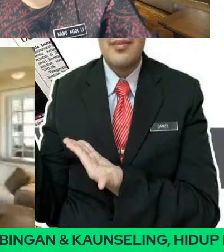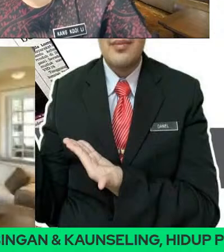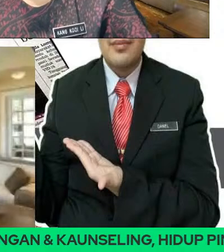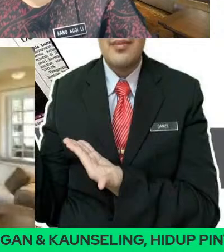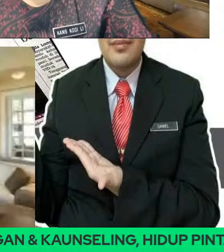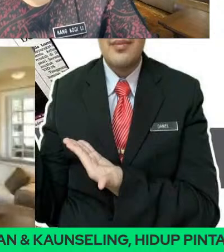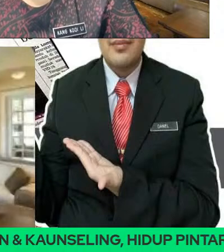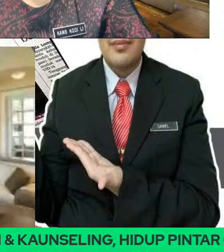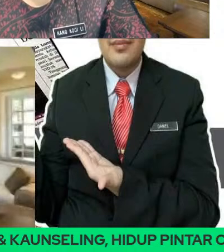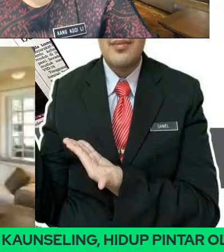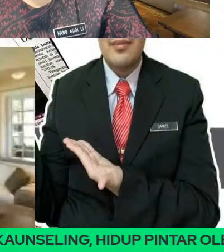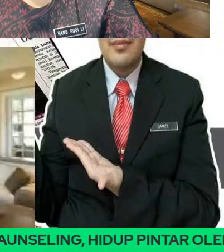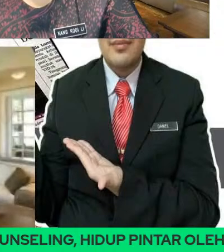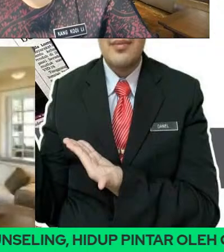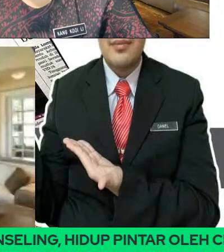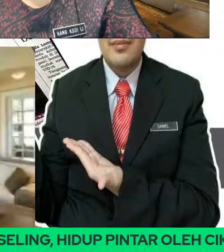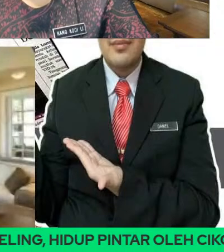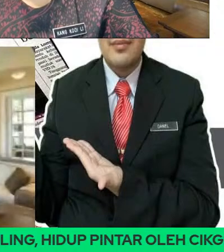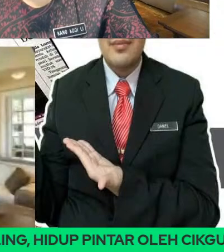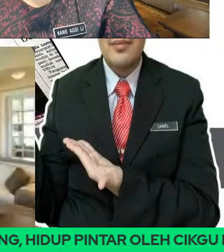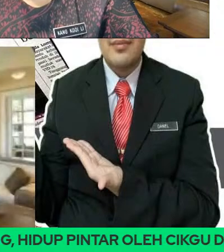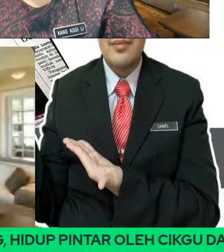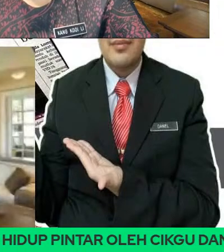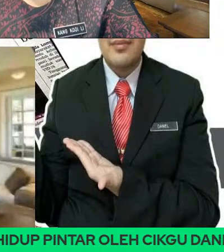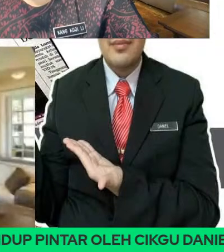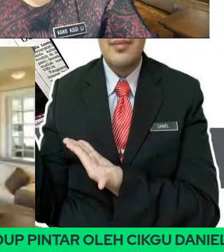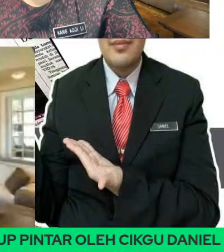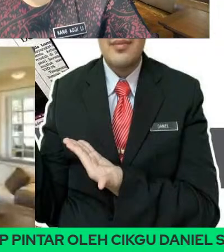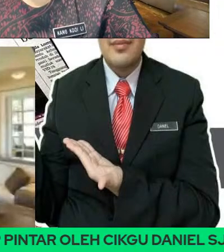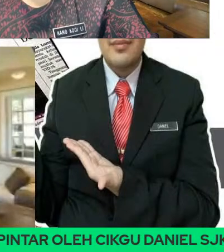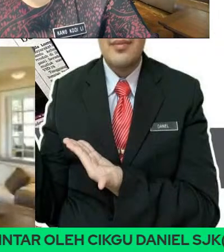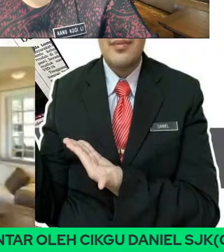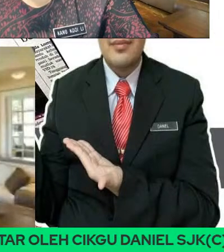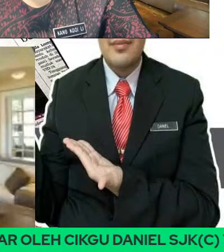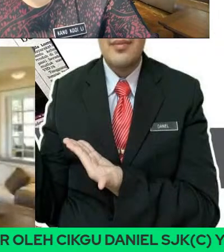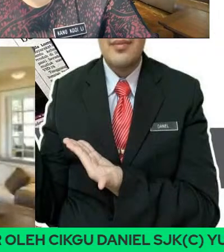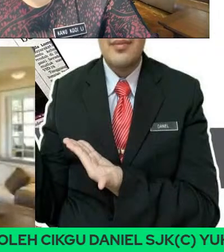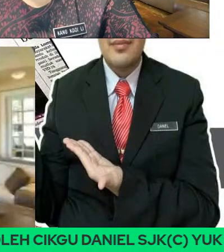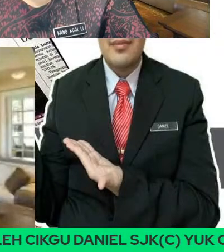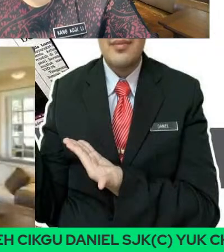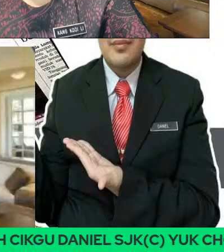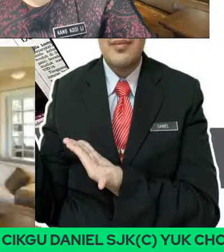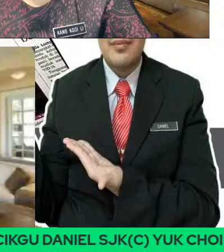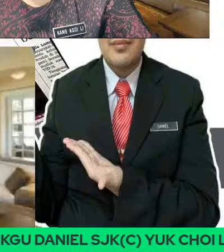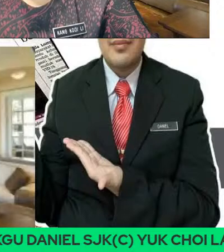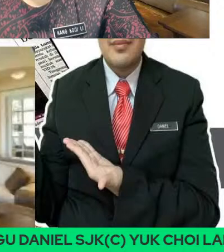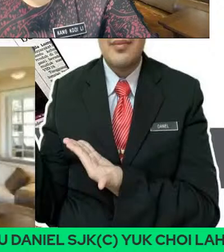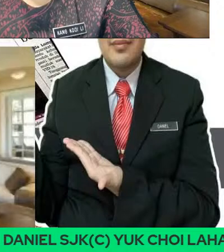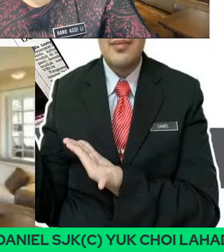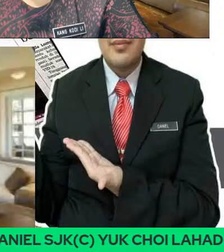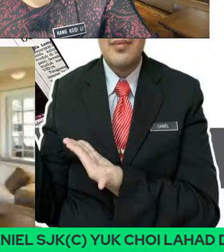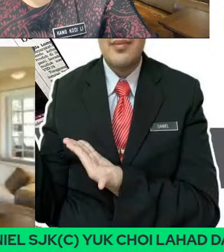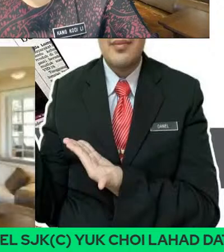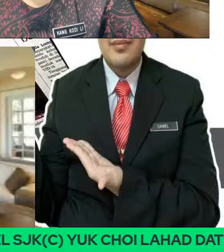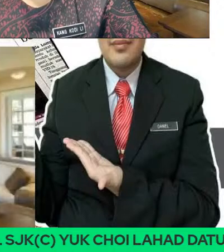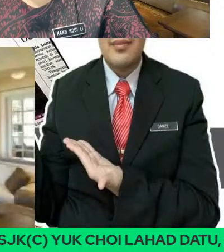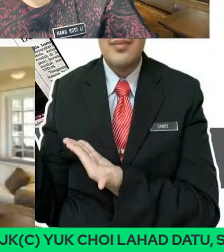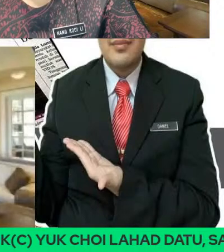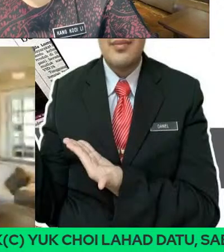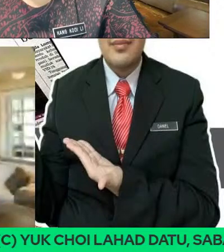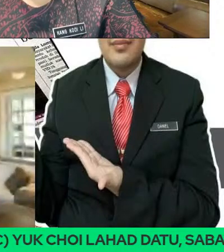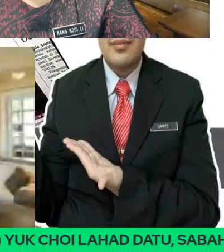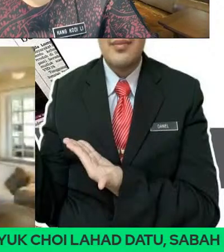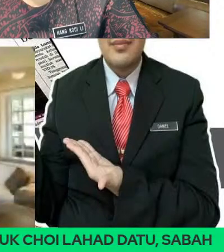bersyarat dari channel mrd n terlebih dahulu chegou memperkenalkan guru-guru yang